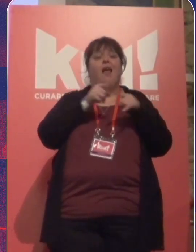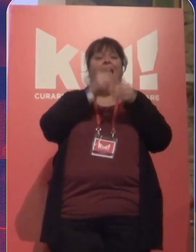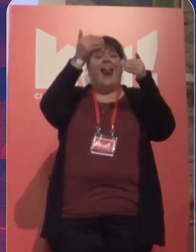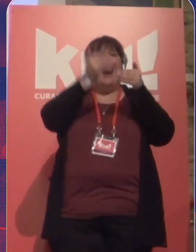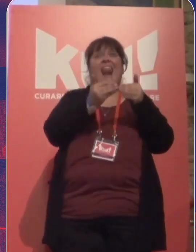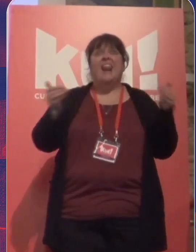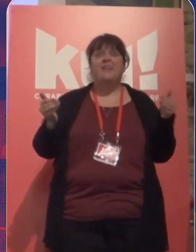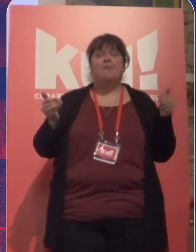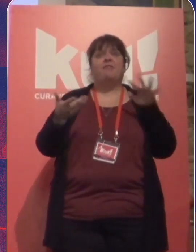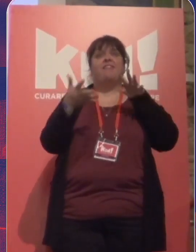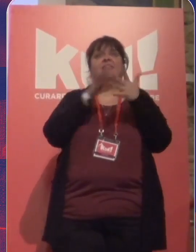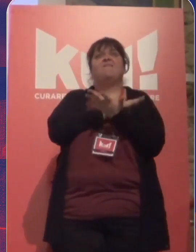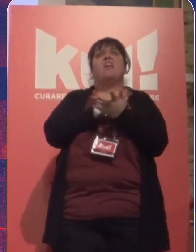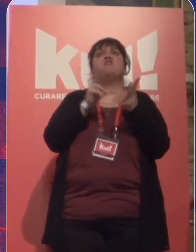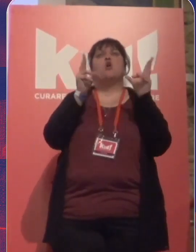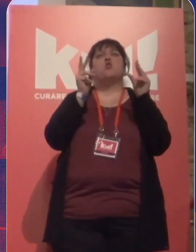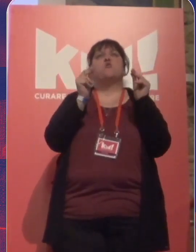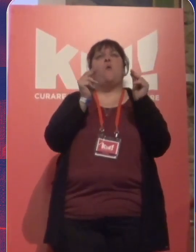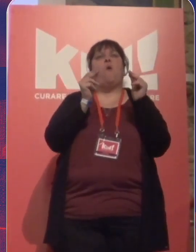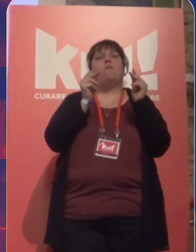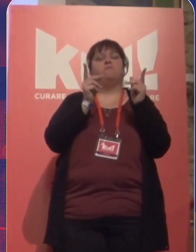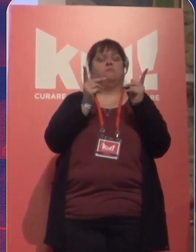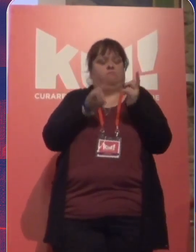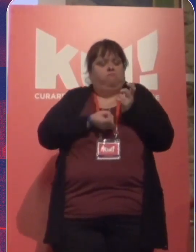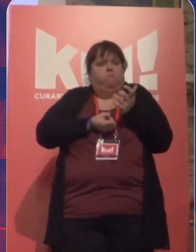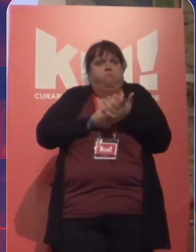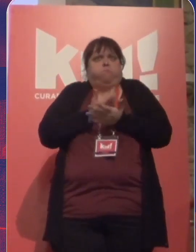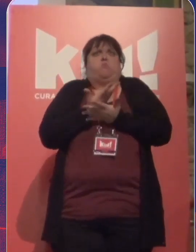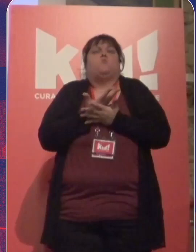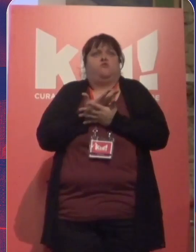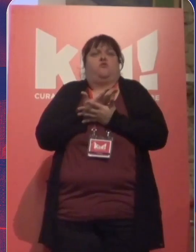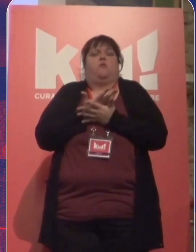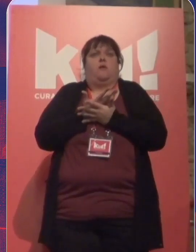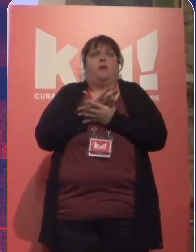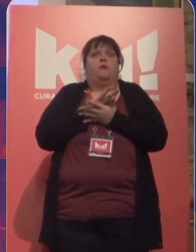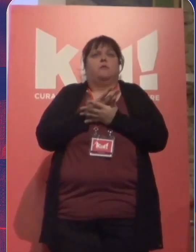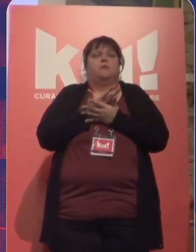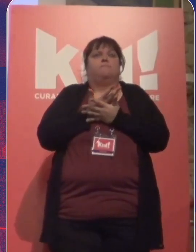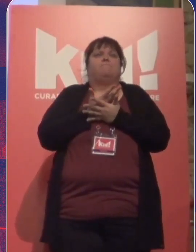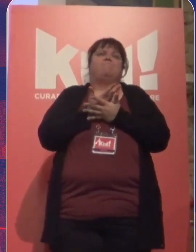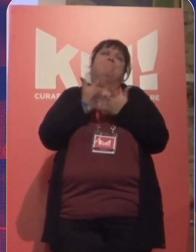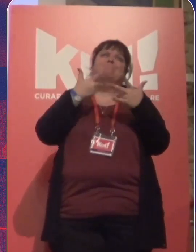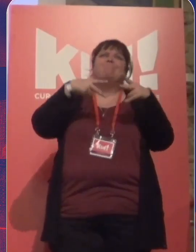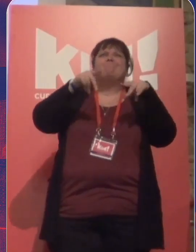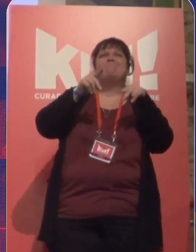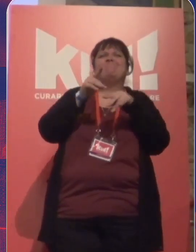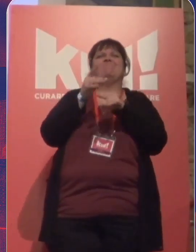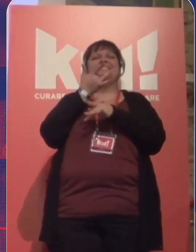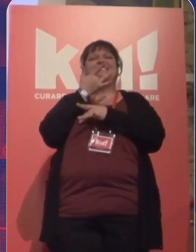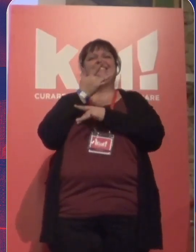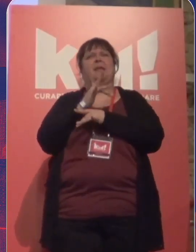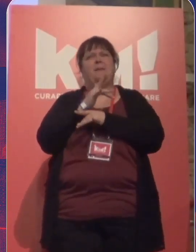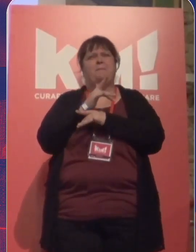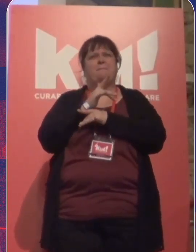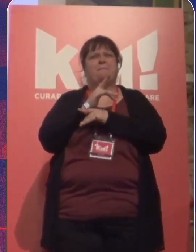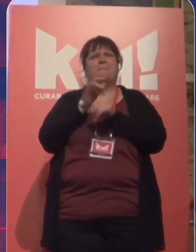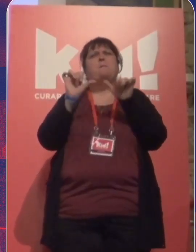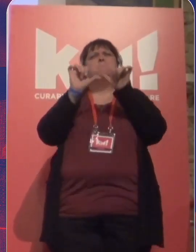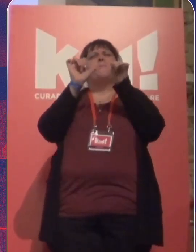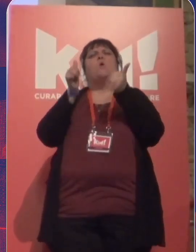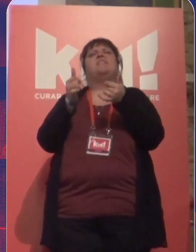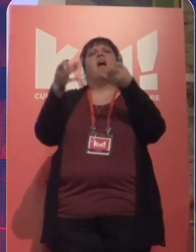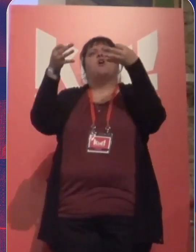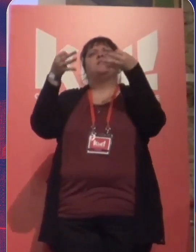lo dico nel modo più semplice possibile il paradigma sicuritario ha imposto prima